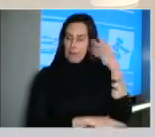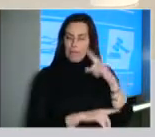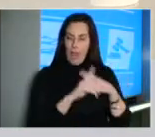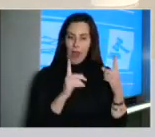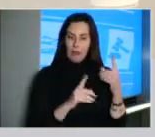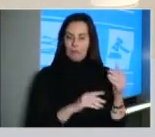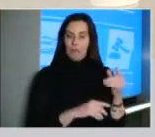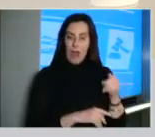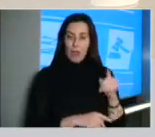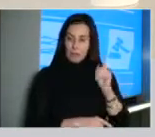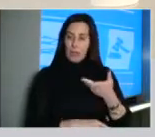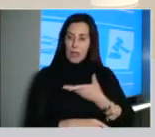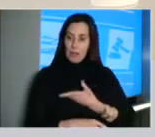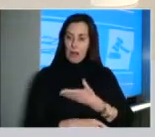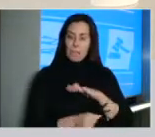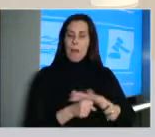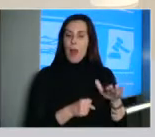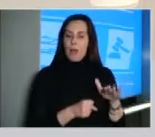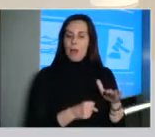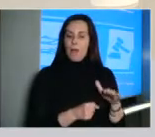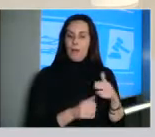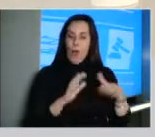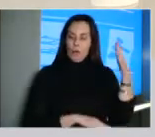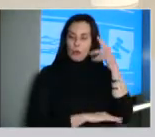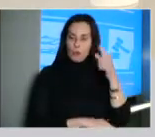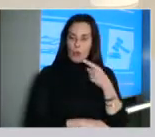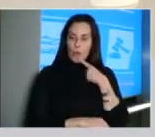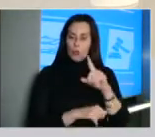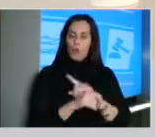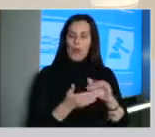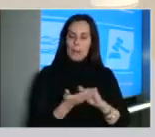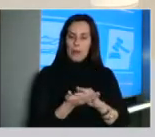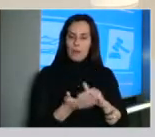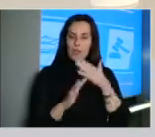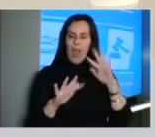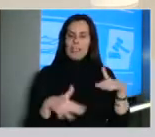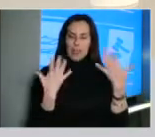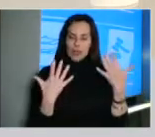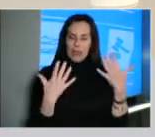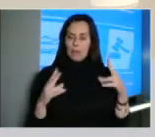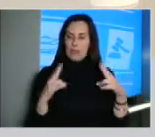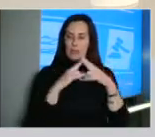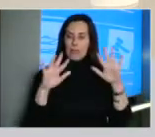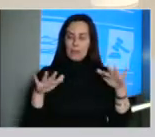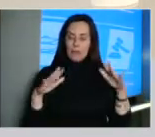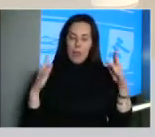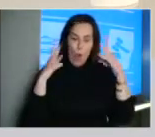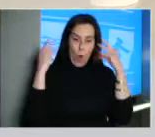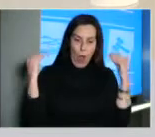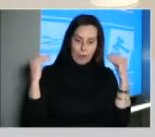ארץ אחרת, האם מגיע לך כבר מלא? רוב הארצות שמות תקופה מינימלית, נאמר של 10 שנים, צרפת 10 שנים,